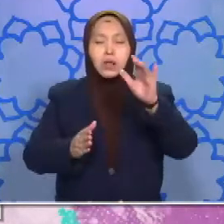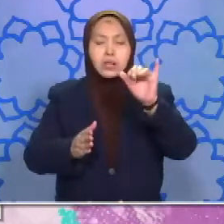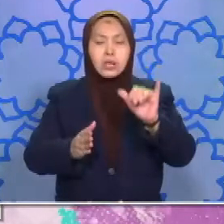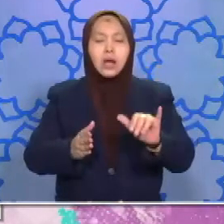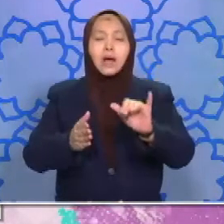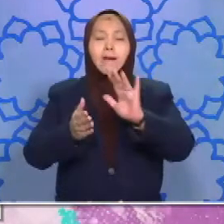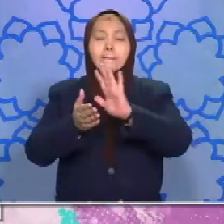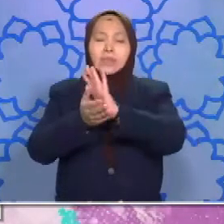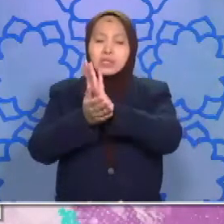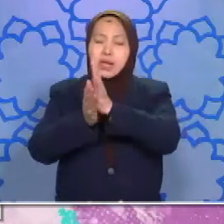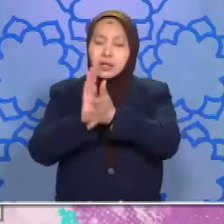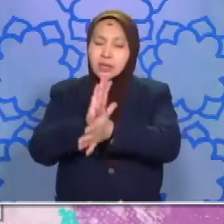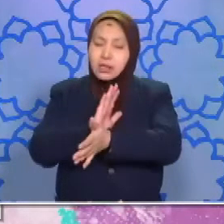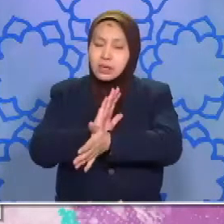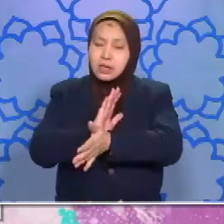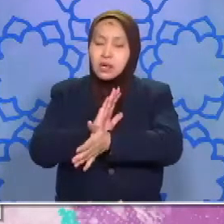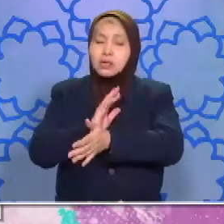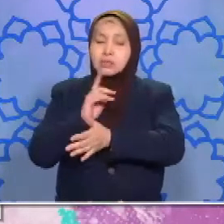يتولونه